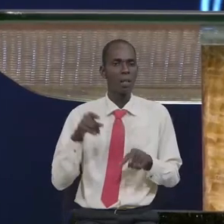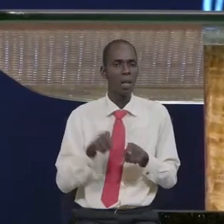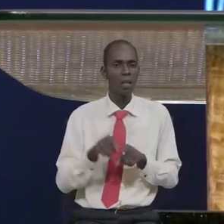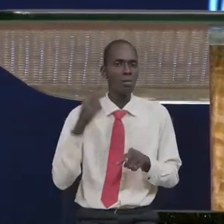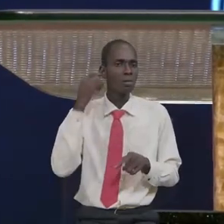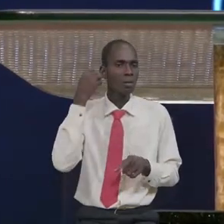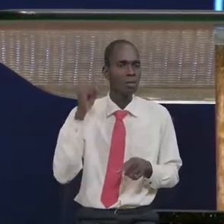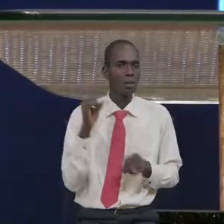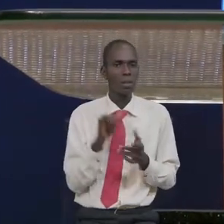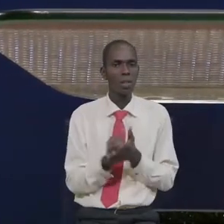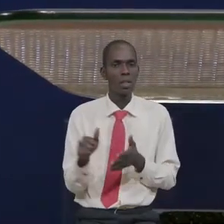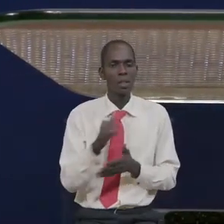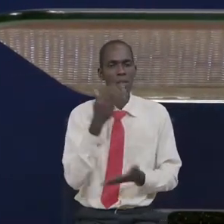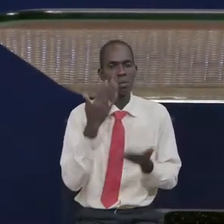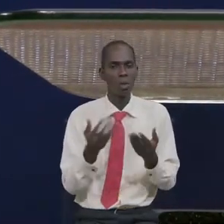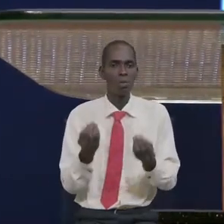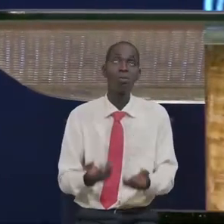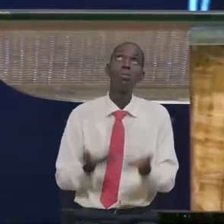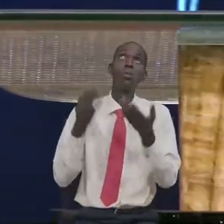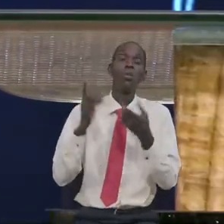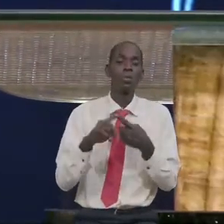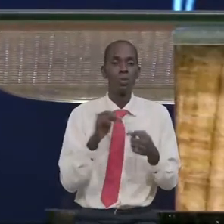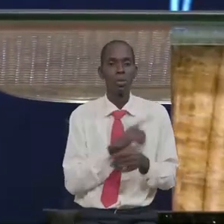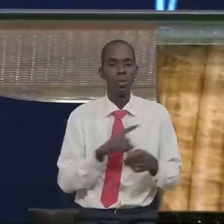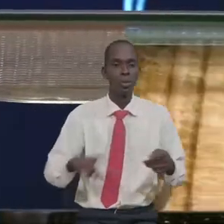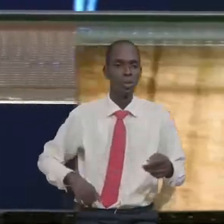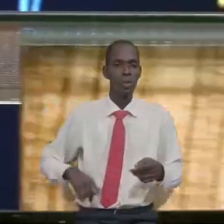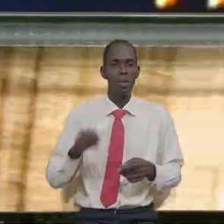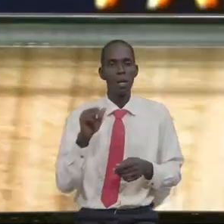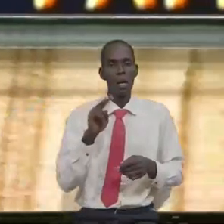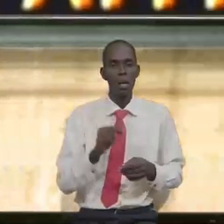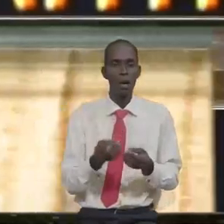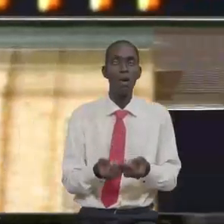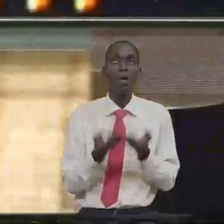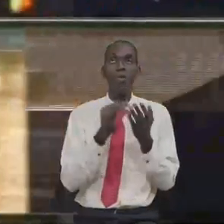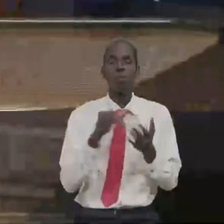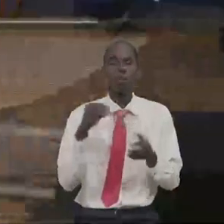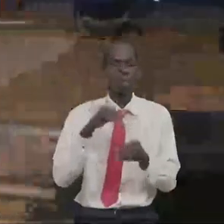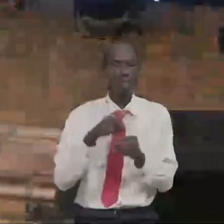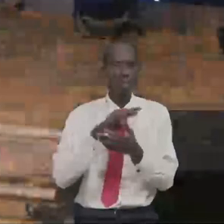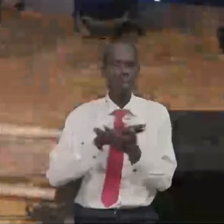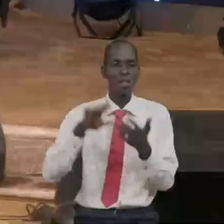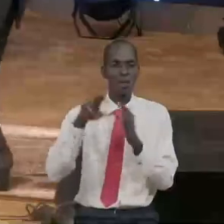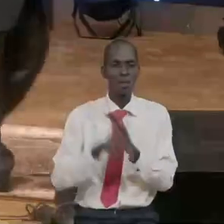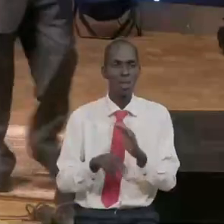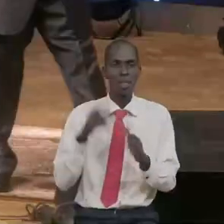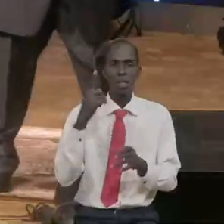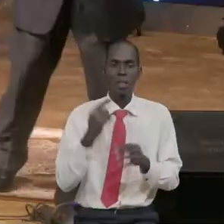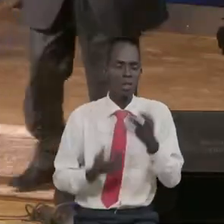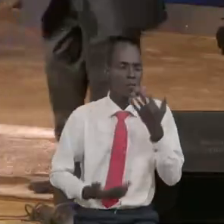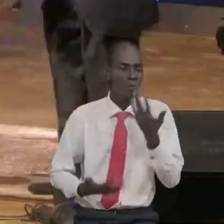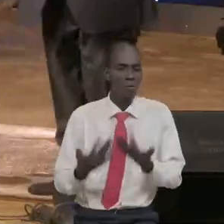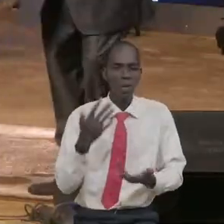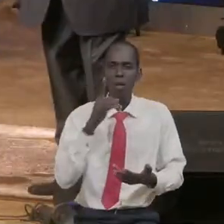Ils présenteront à l'Éternel des offrandes avec justice. Le feu